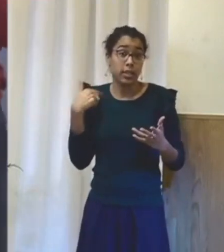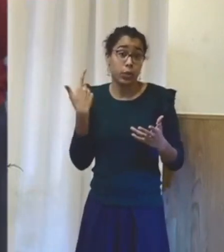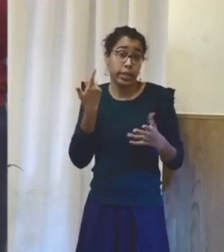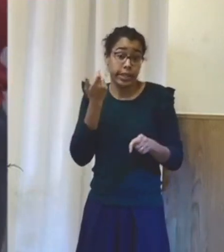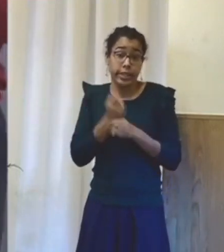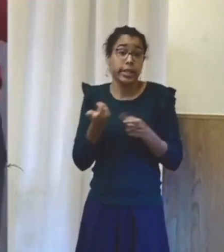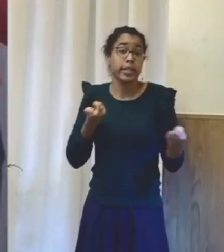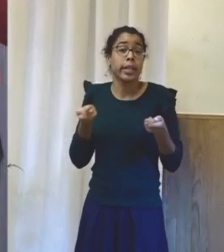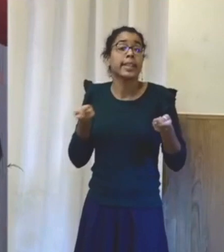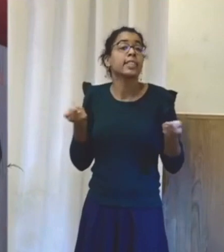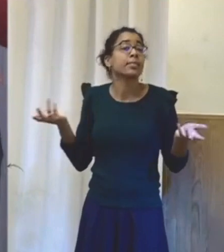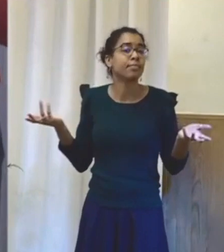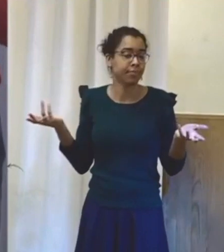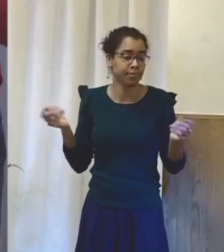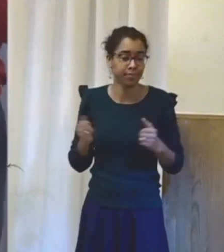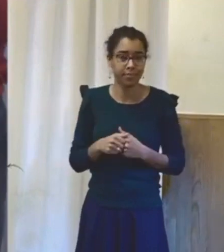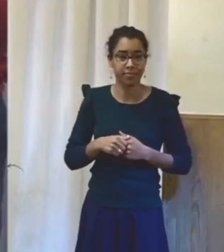quoi. OK?